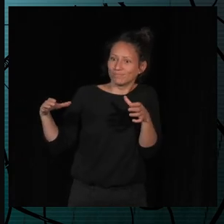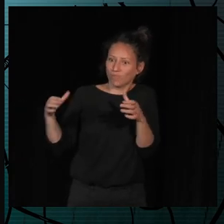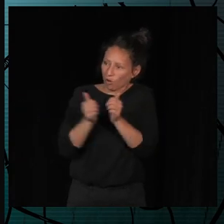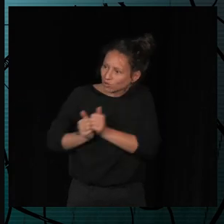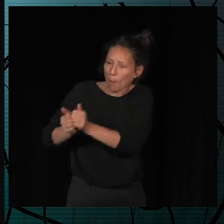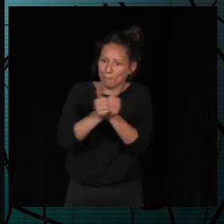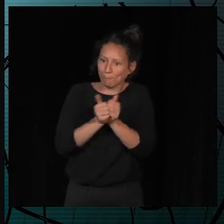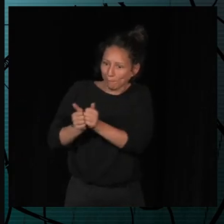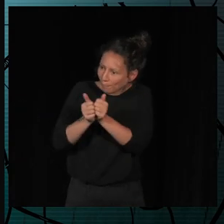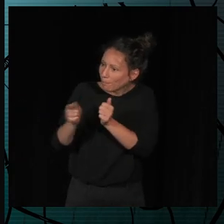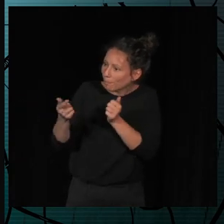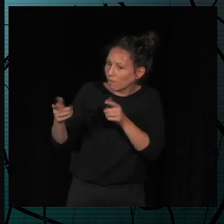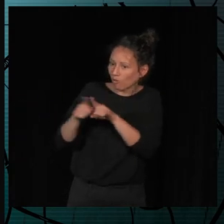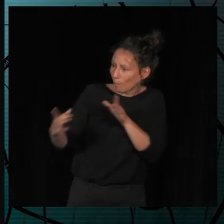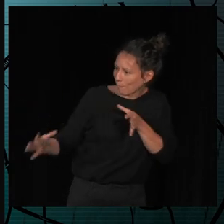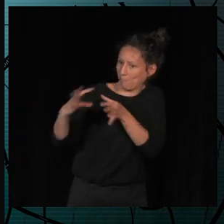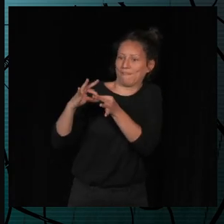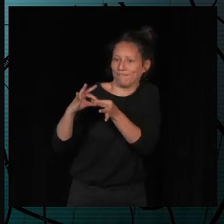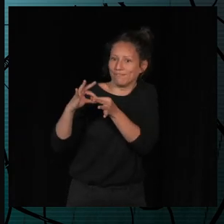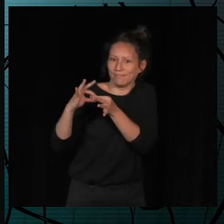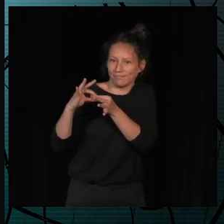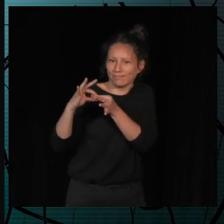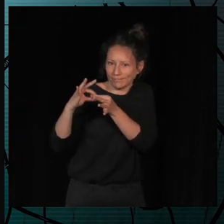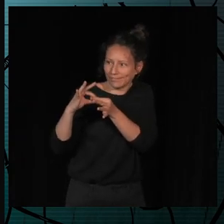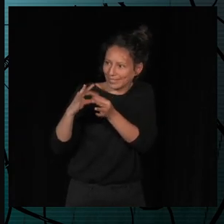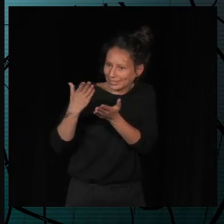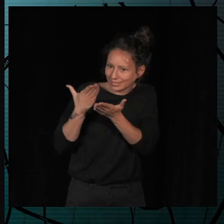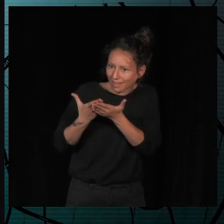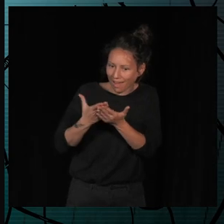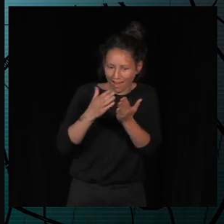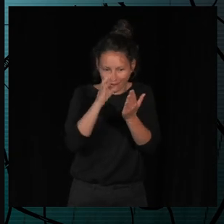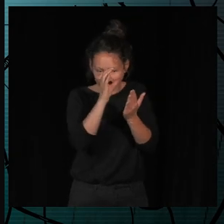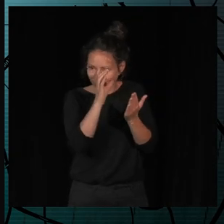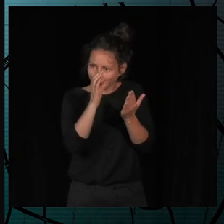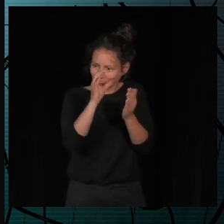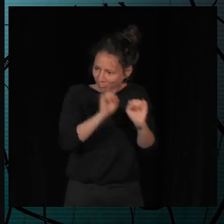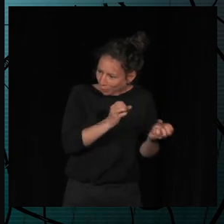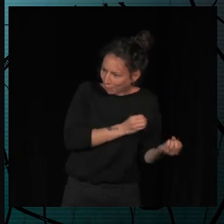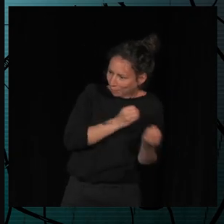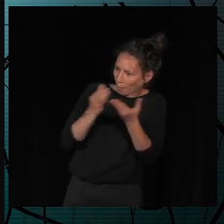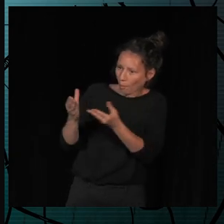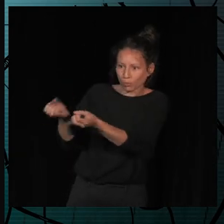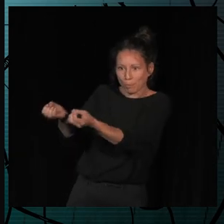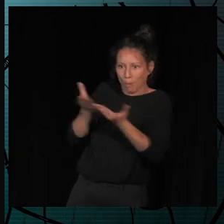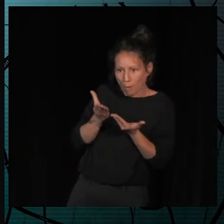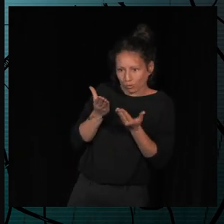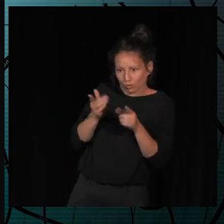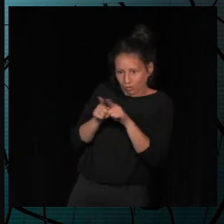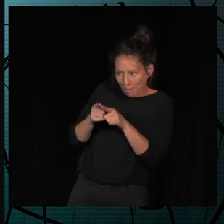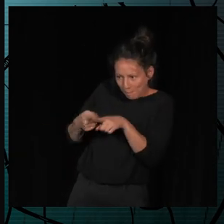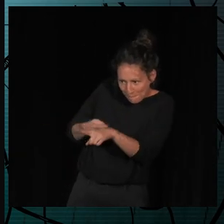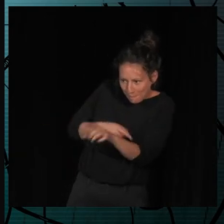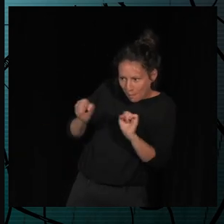ensemble de créer un un point de complicité qui permet aussi justement de lever certaines tensions de recréer du du dialogue